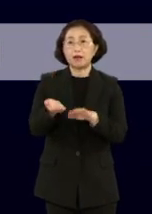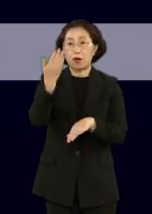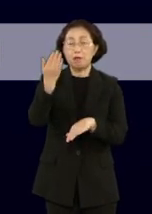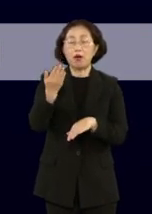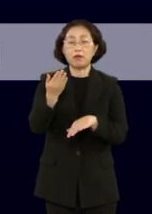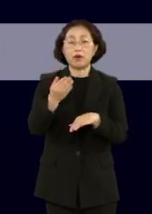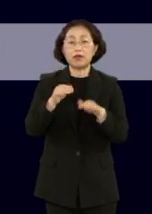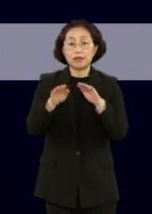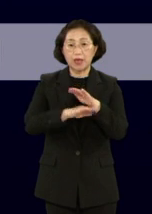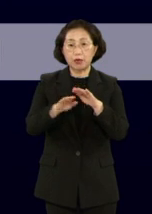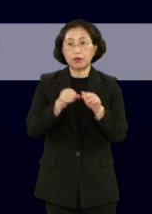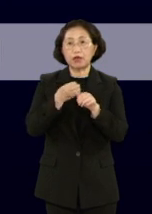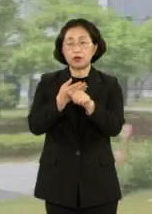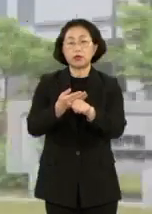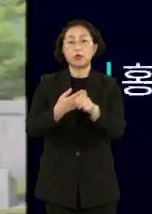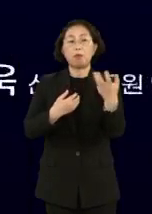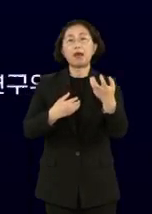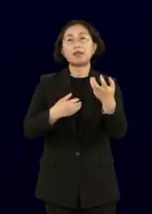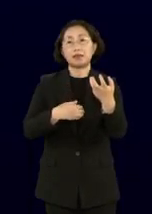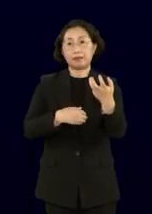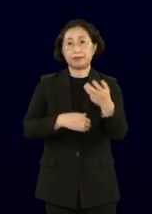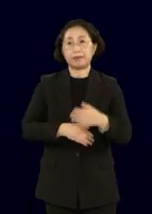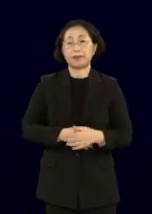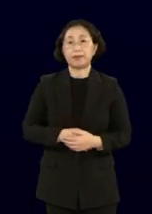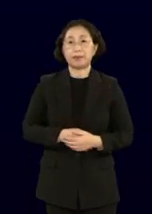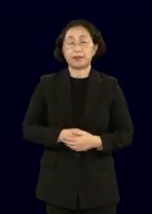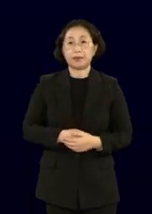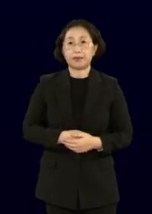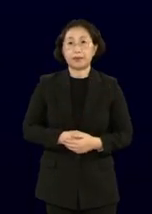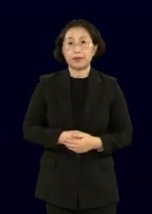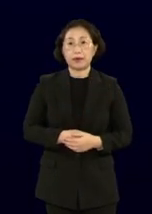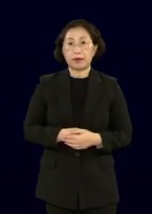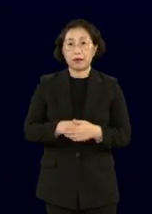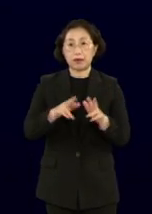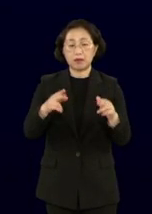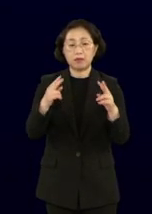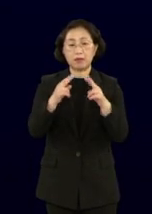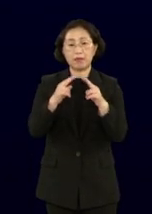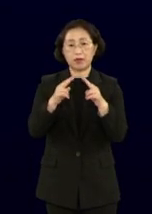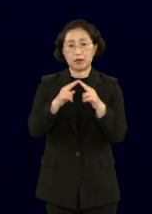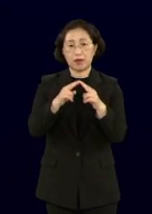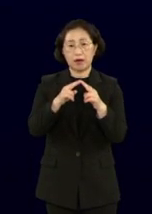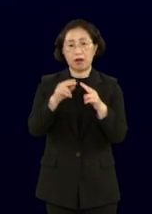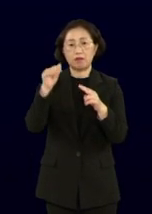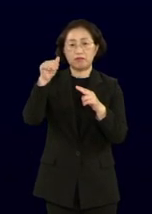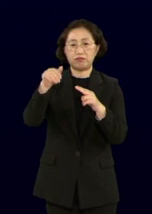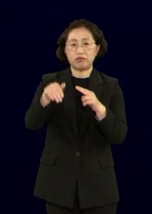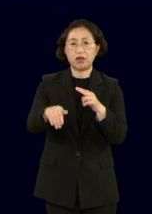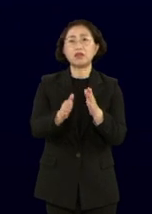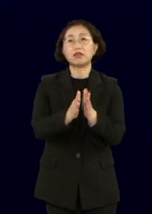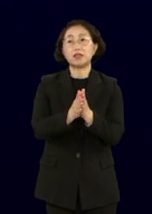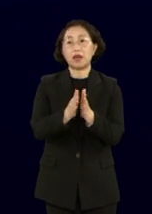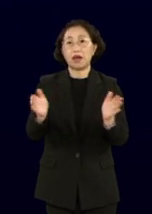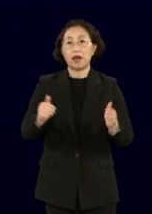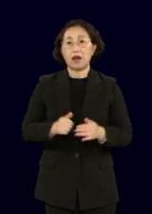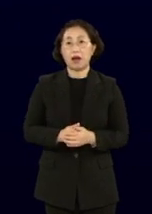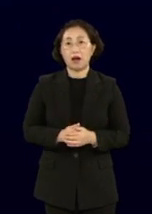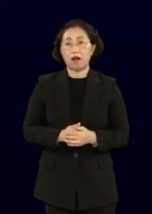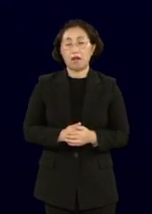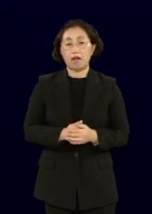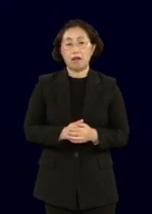자동차도 80대에 그쳤습니다. 현재 반도체가 안 좋아지는 사이클에 들어갔다라는 이야기가 좀 있고요.